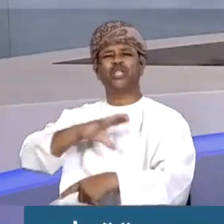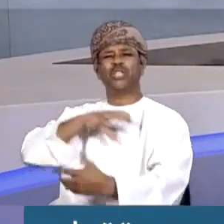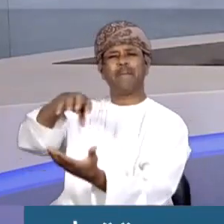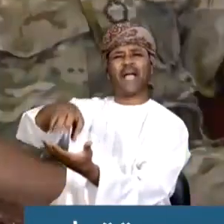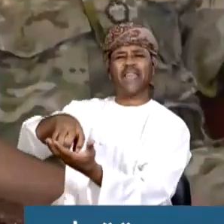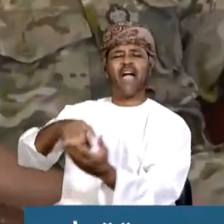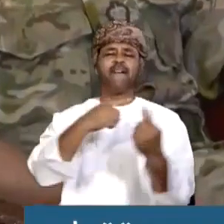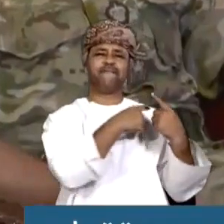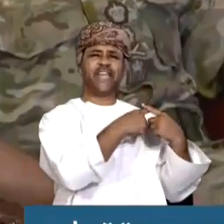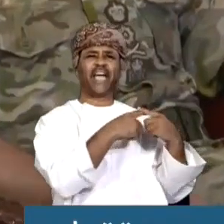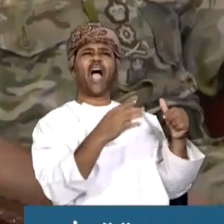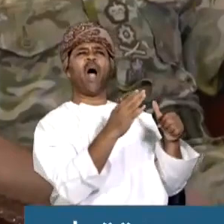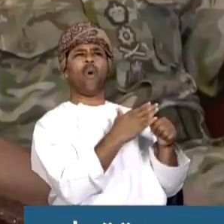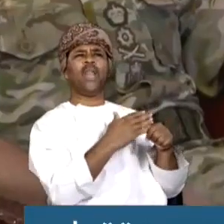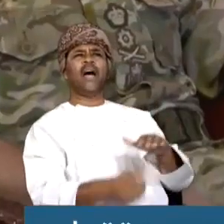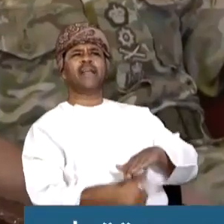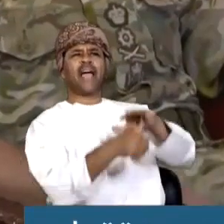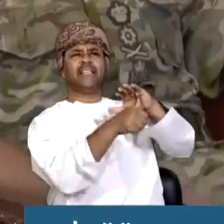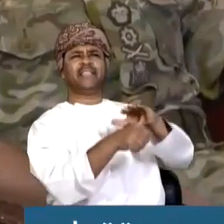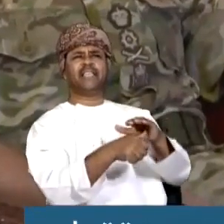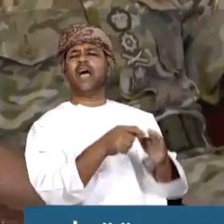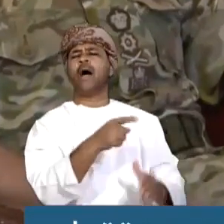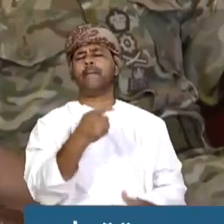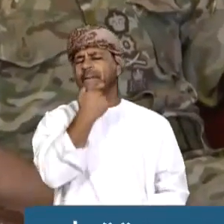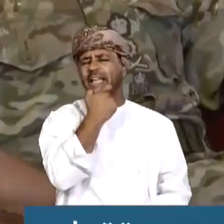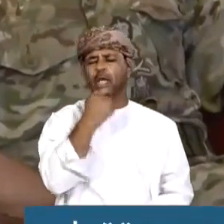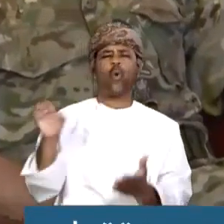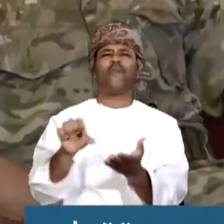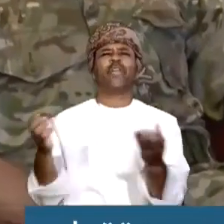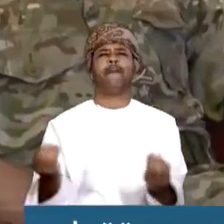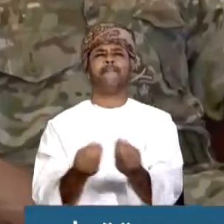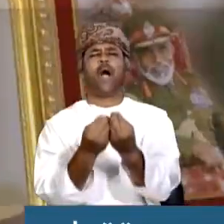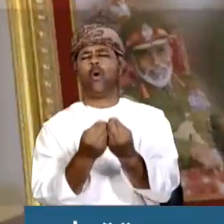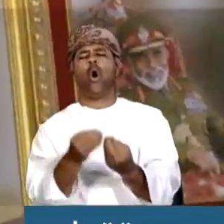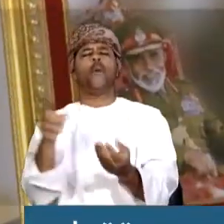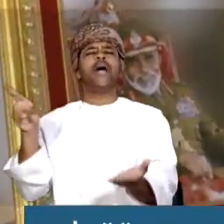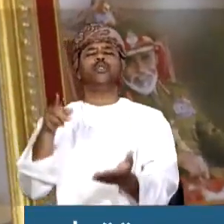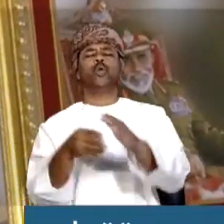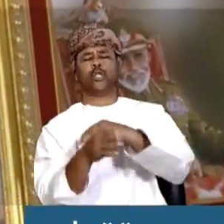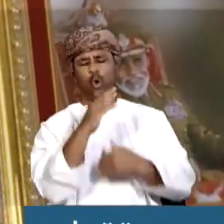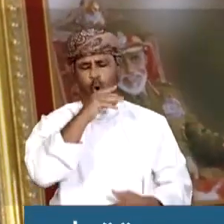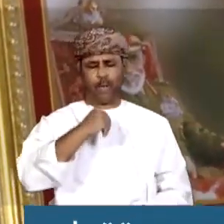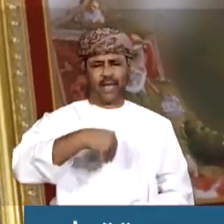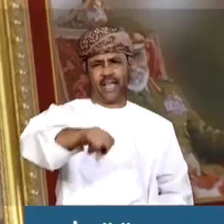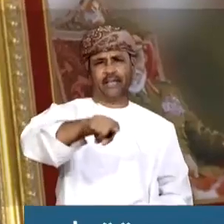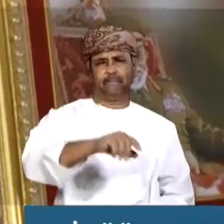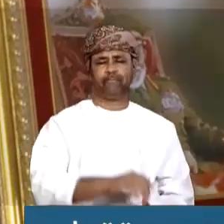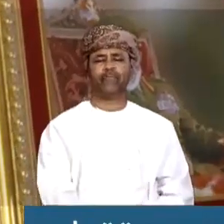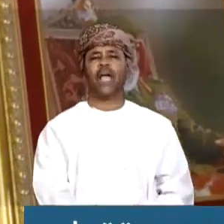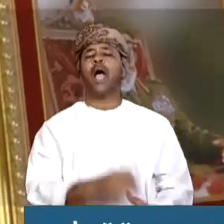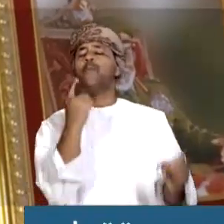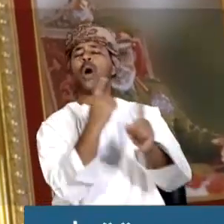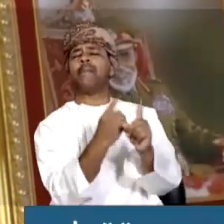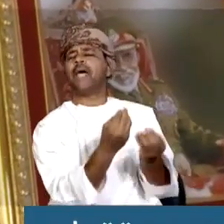أول مارك كاريلتون رئيس الأركان العامة البريطاني والوفد المرافق له الذي يزور السلطنة حالياً. تم